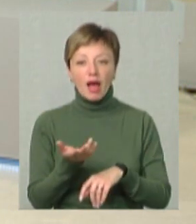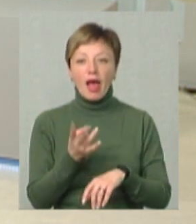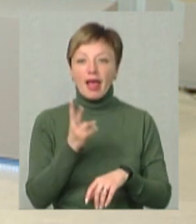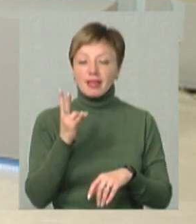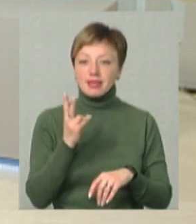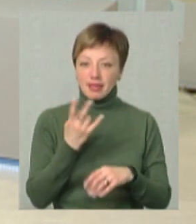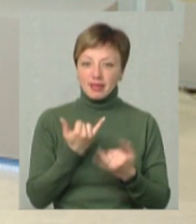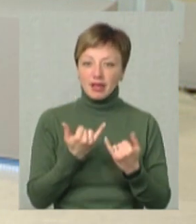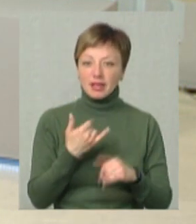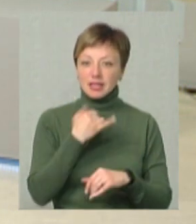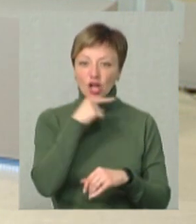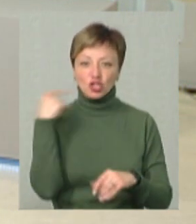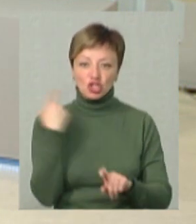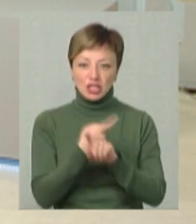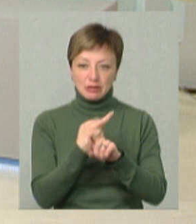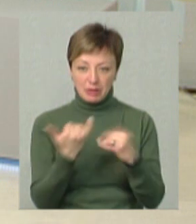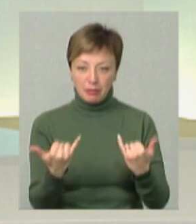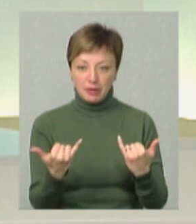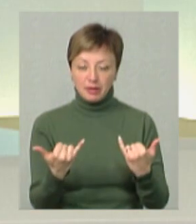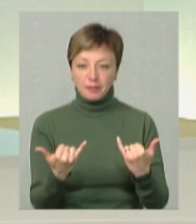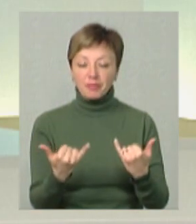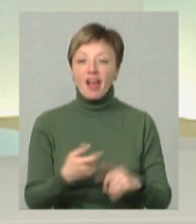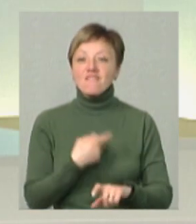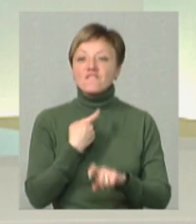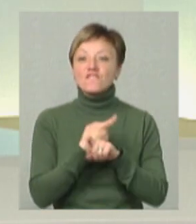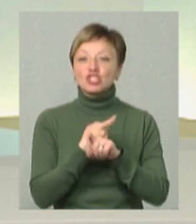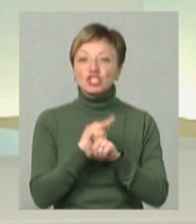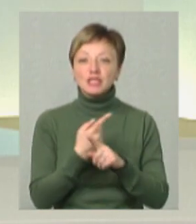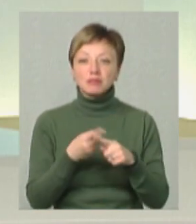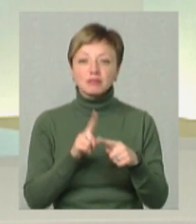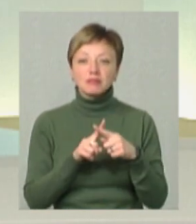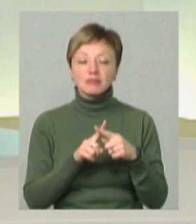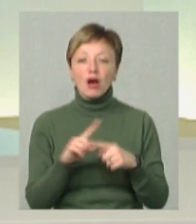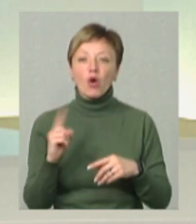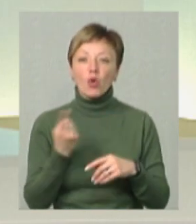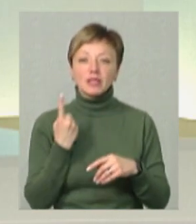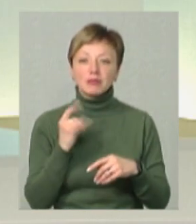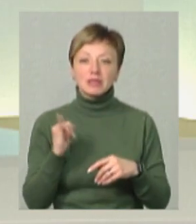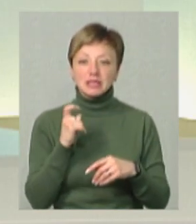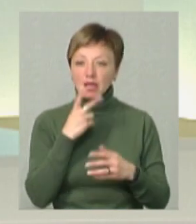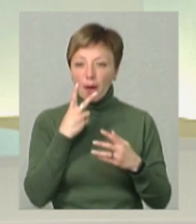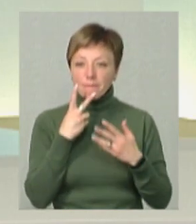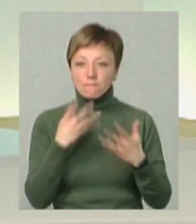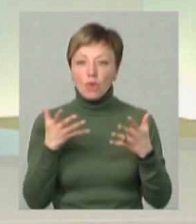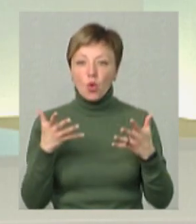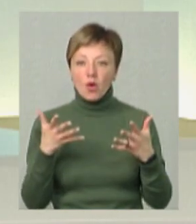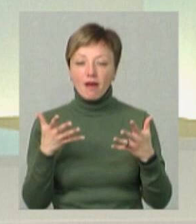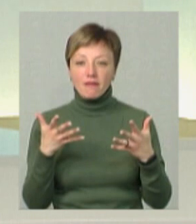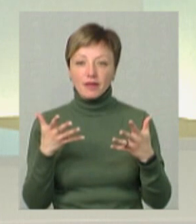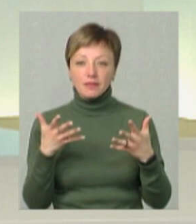Нацизм, ну а тепер і рашизм. Угу. Фашизм – це є один з проявів